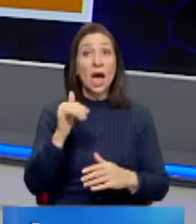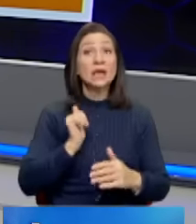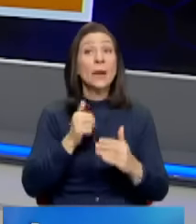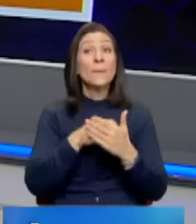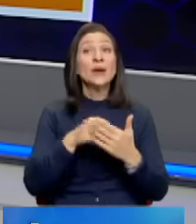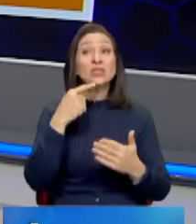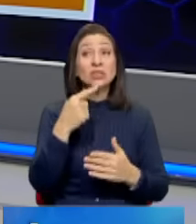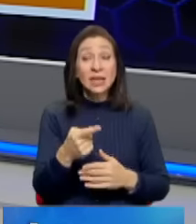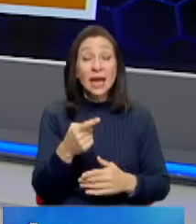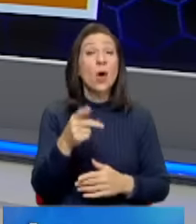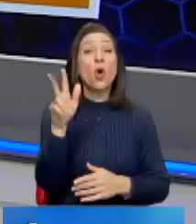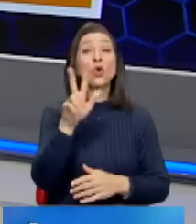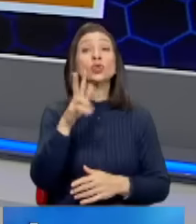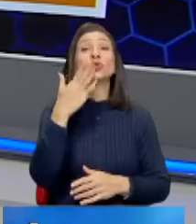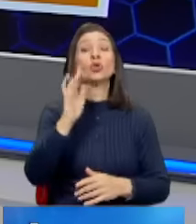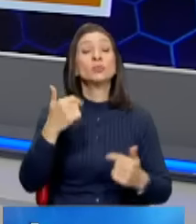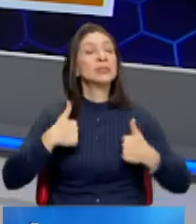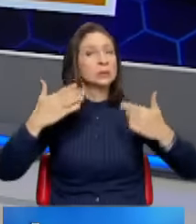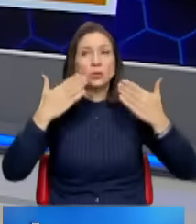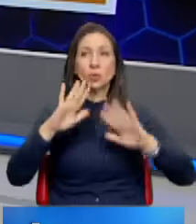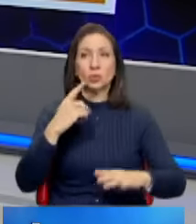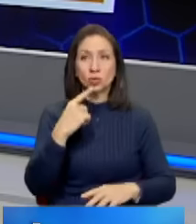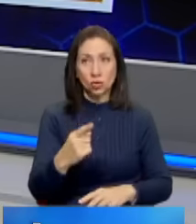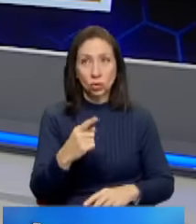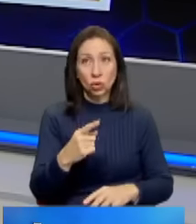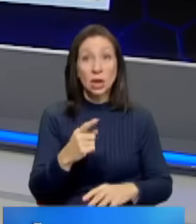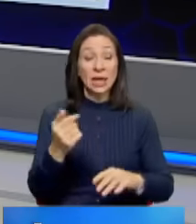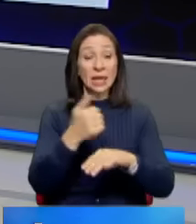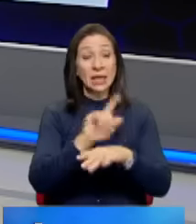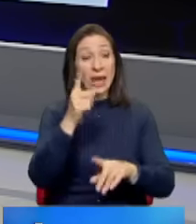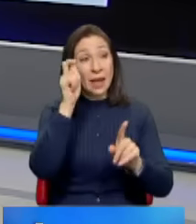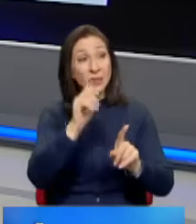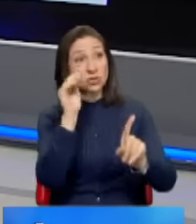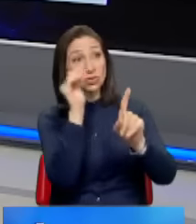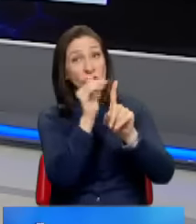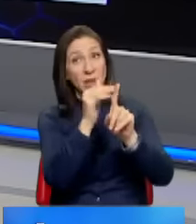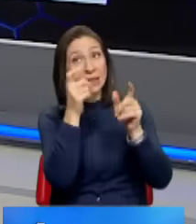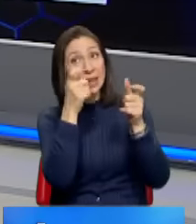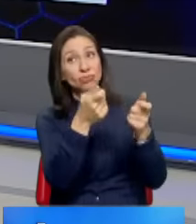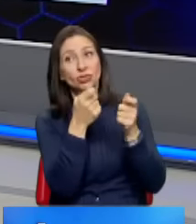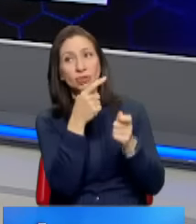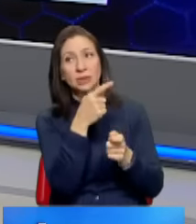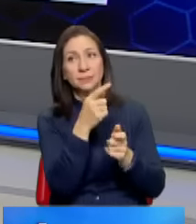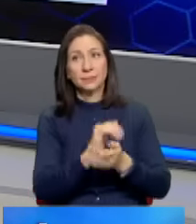asgari ücret için 30 yoksa biz yokuz dedi. İktidara yaptığı çağrı ise dikkat çekiciydi.